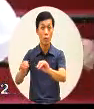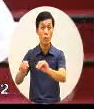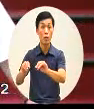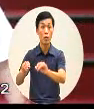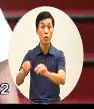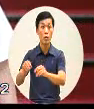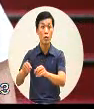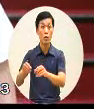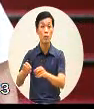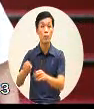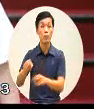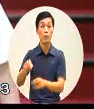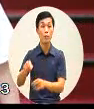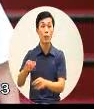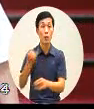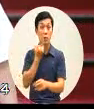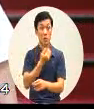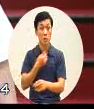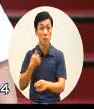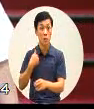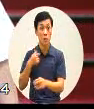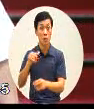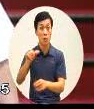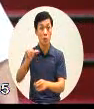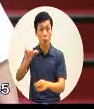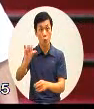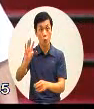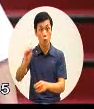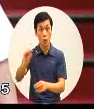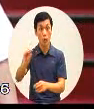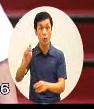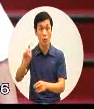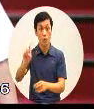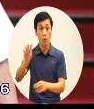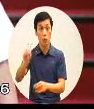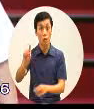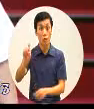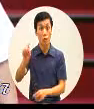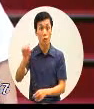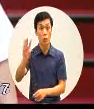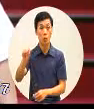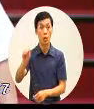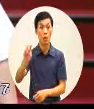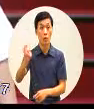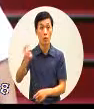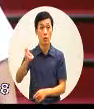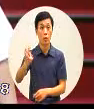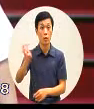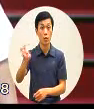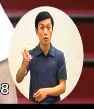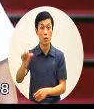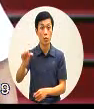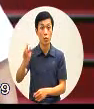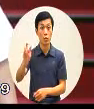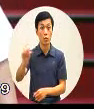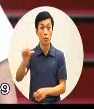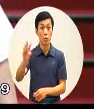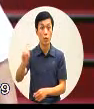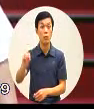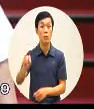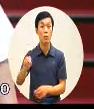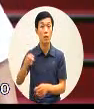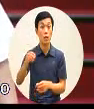算肉地有可能是五万，过来十万、十五万、二十万、三十五万，甚